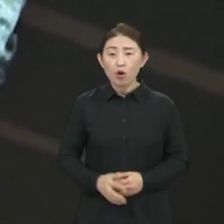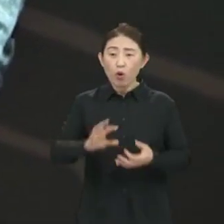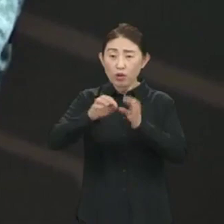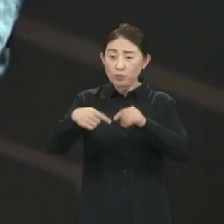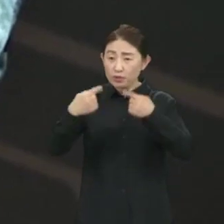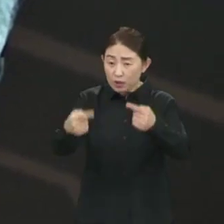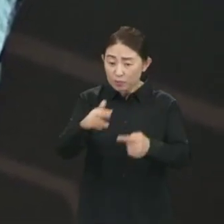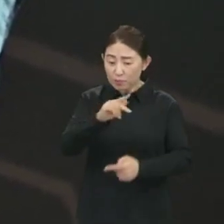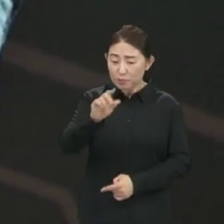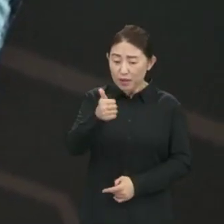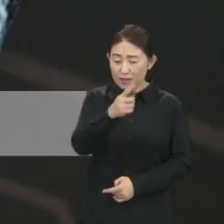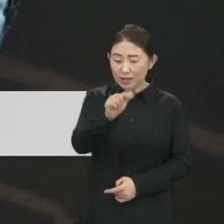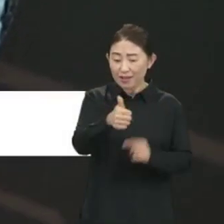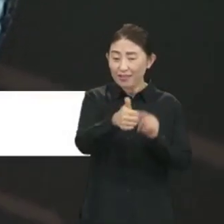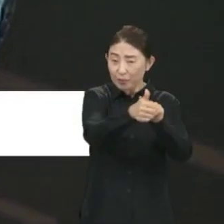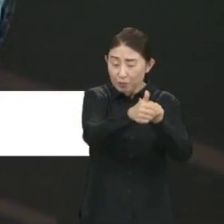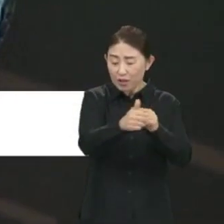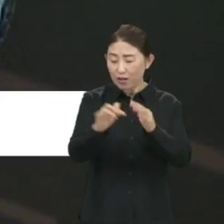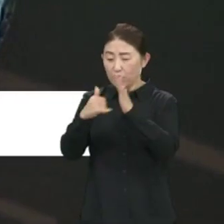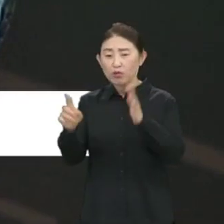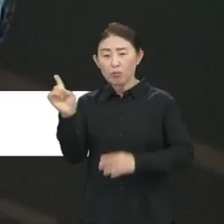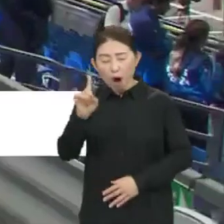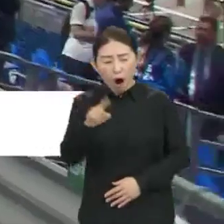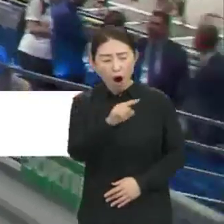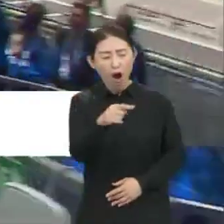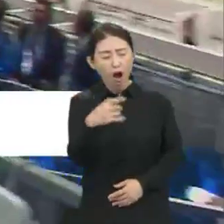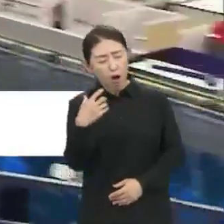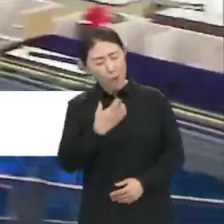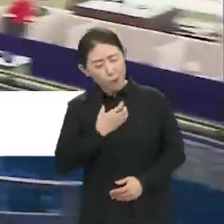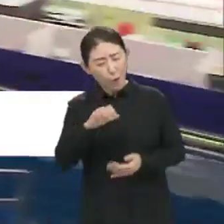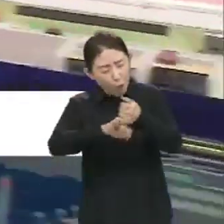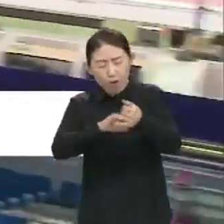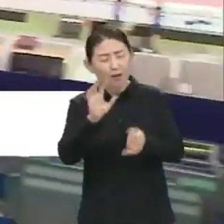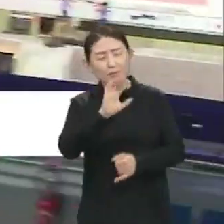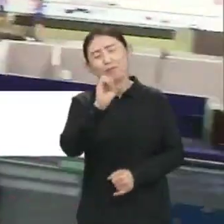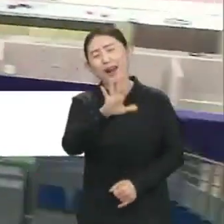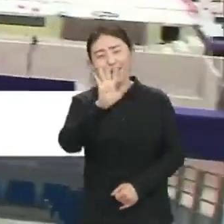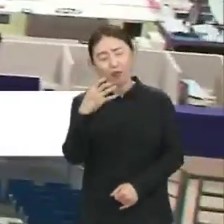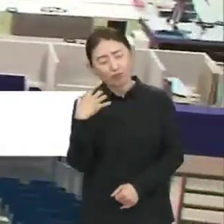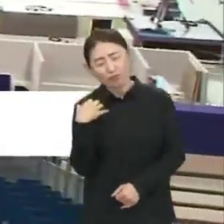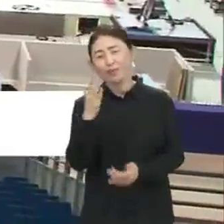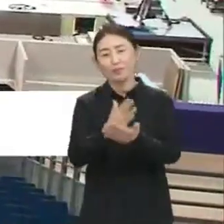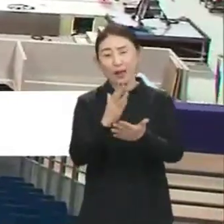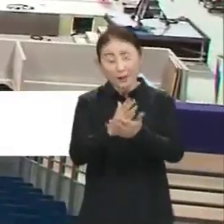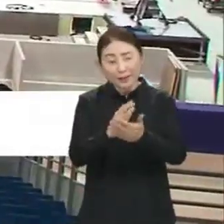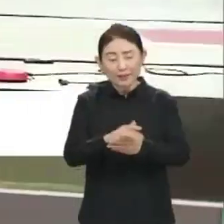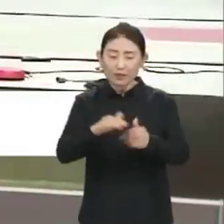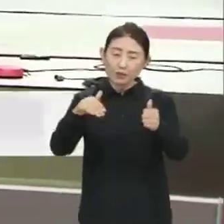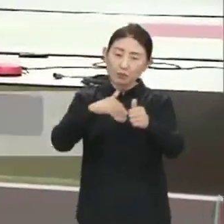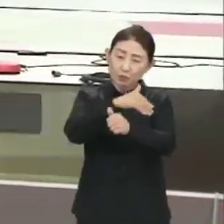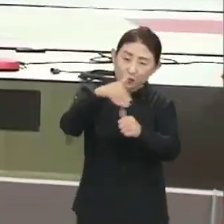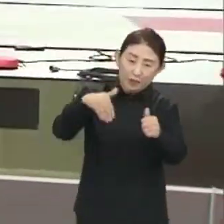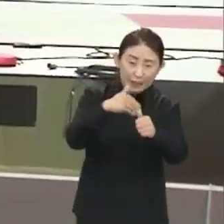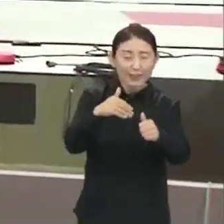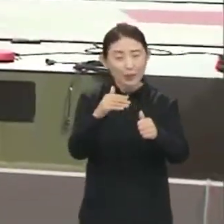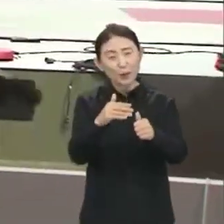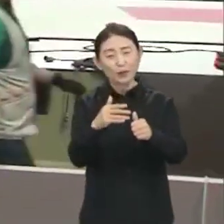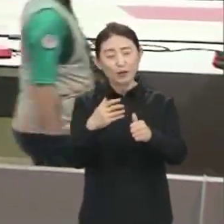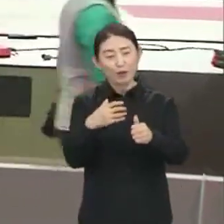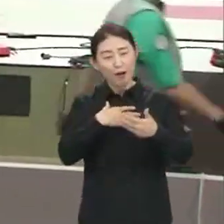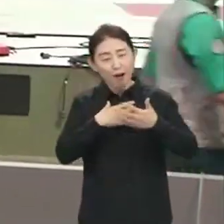출전인 박상원 선수의 가족들은 박 선수에게 부담을 주기보단 몸 상태와 파리의 분위기를 물으며 긴장을 덜어주기